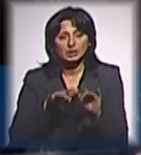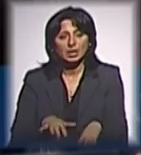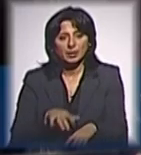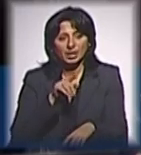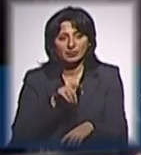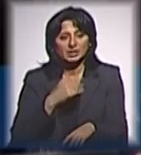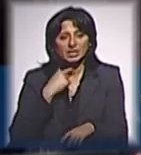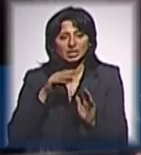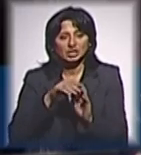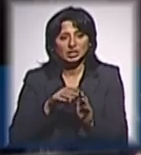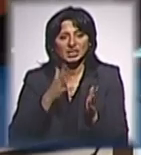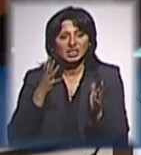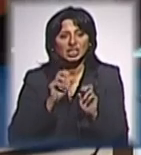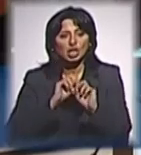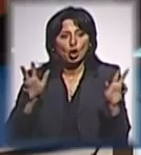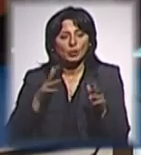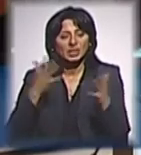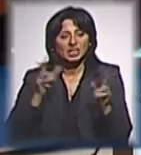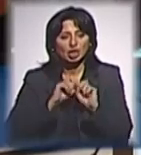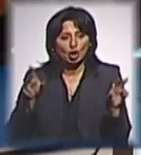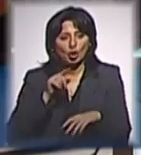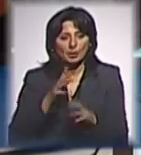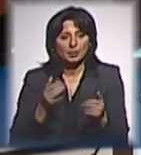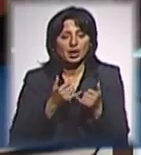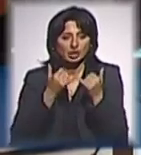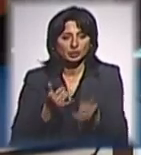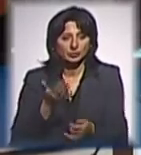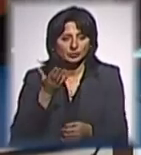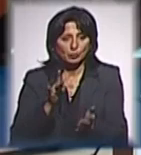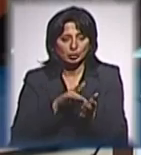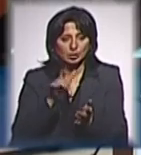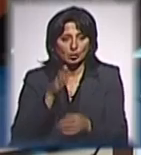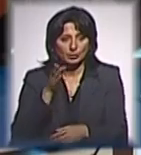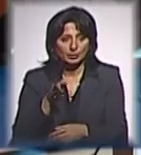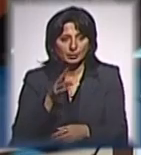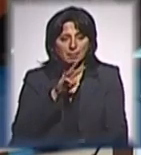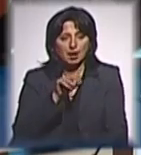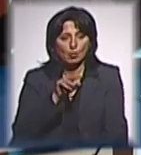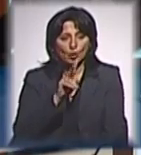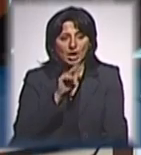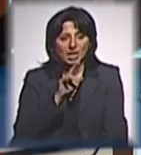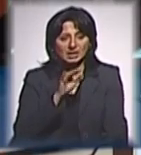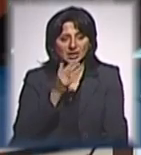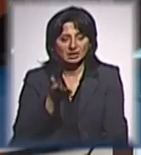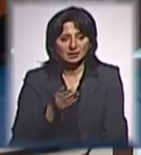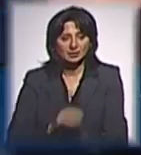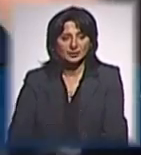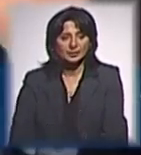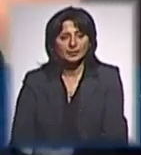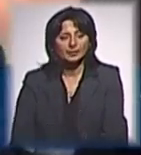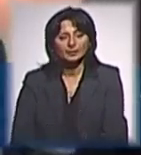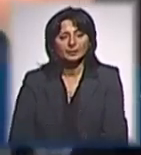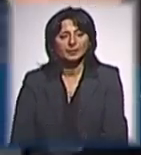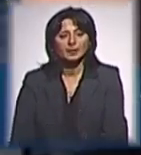საქმიანობაში, კენჩიყრის დიდი ომში და მინდა რომ ხარი დაუჭირო ჩვენ მოსახლეობამ მამუკა კაციტაძეს. აქ